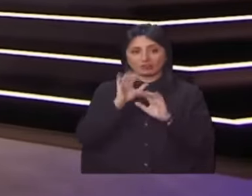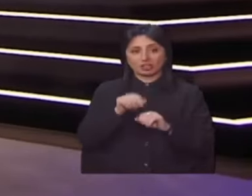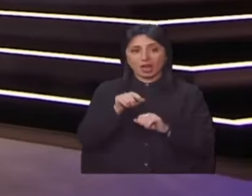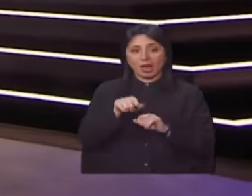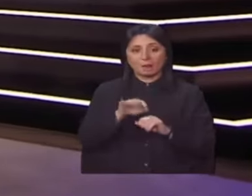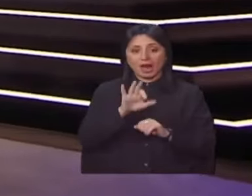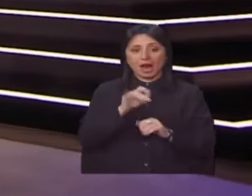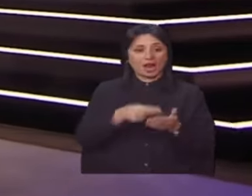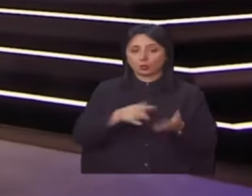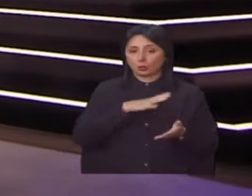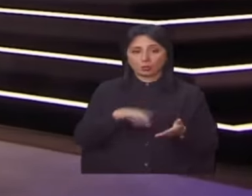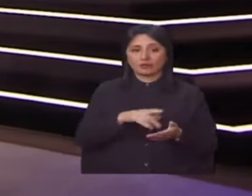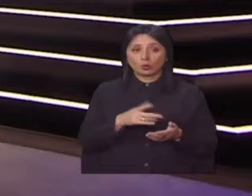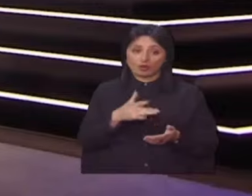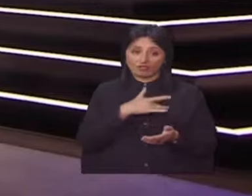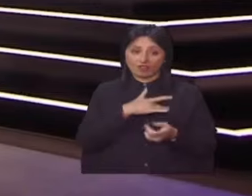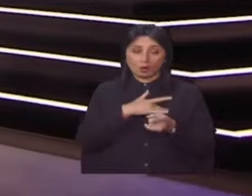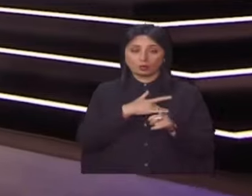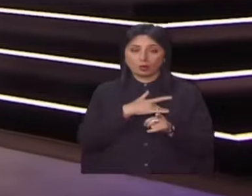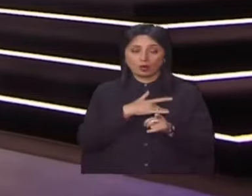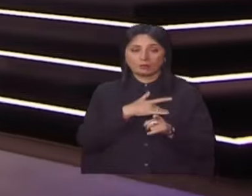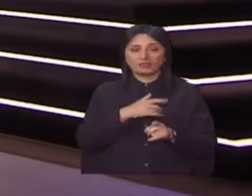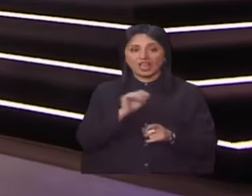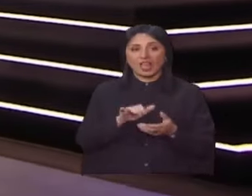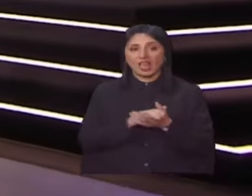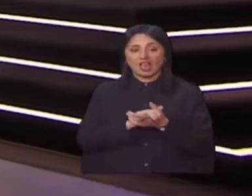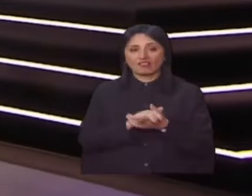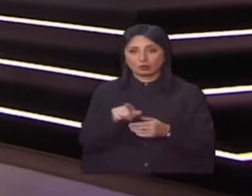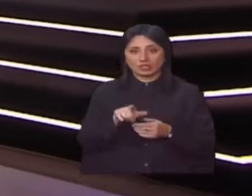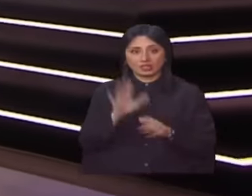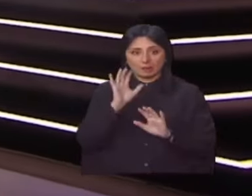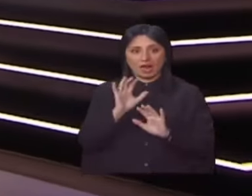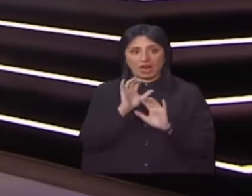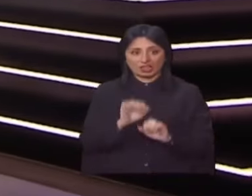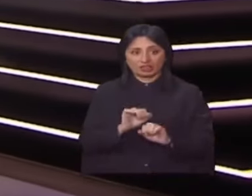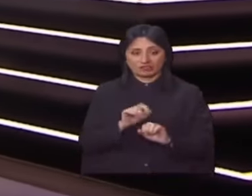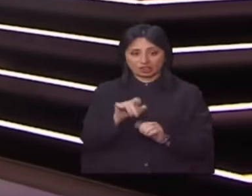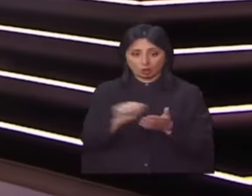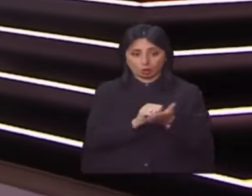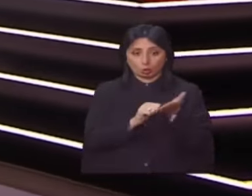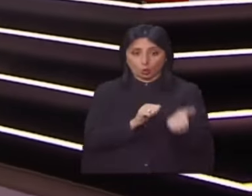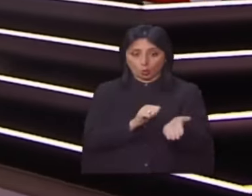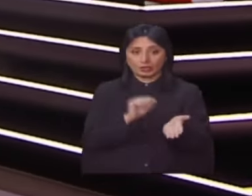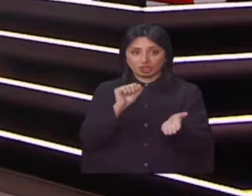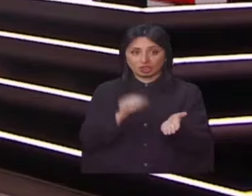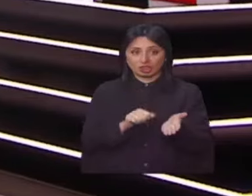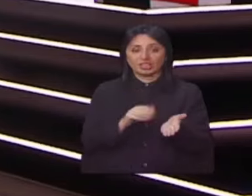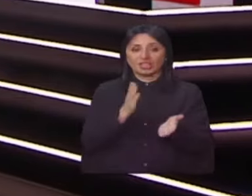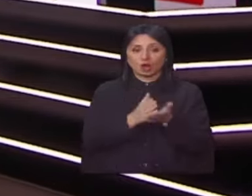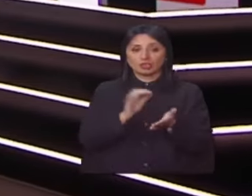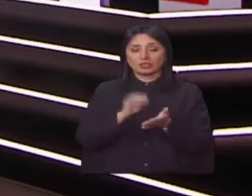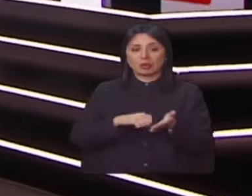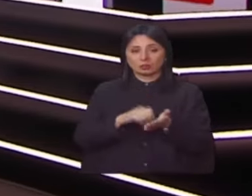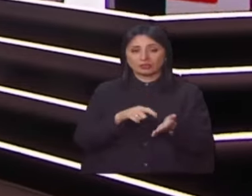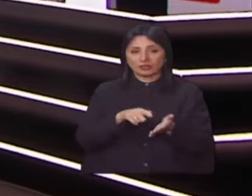ამ ქარტიას არ შეერთები ხარ და ხომ არ უნდა ვივარაუდოთ, რომ ევროკავშირის აი ეს მხარდაჭერა, ვთქვათ, ამ დოკუმენტის მიმართ შეიძლება გახდეს საფუძველი,